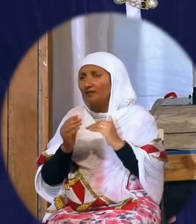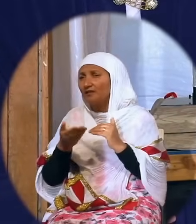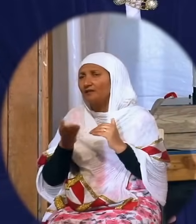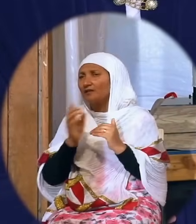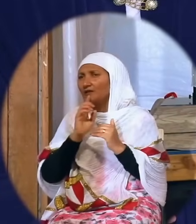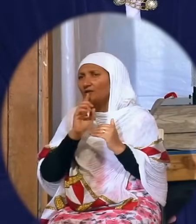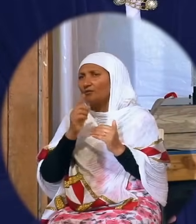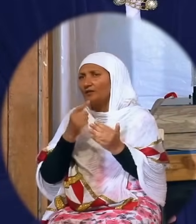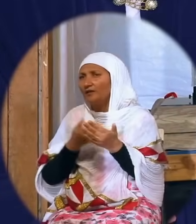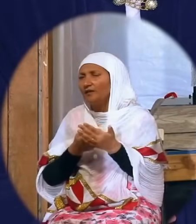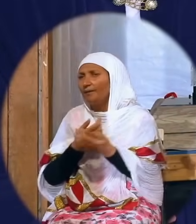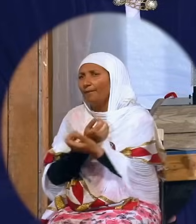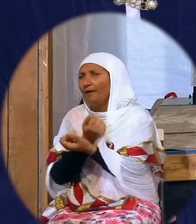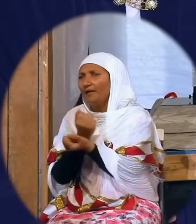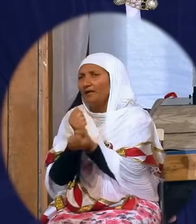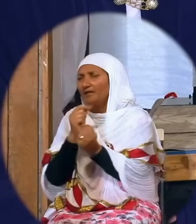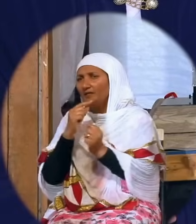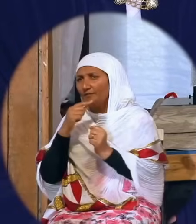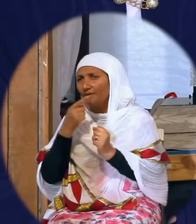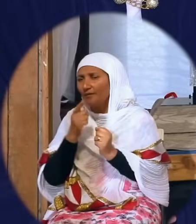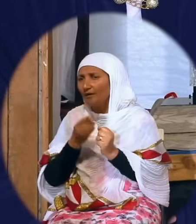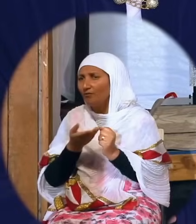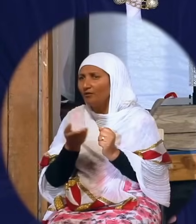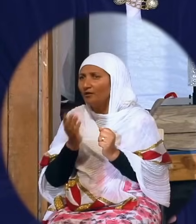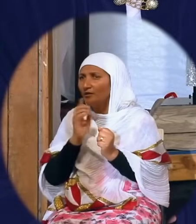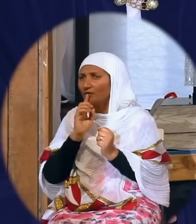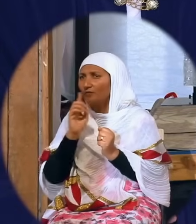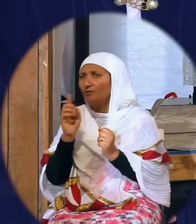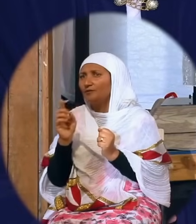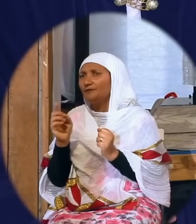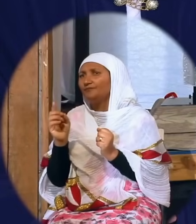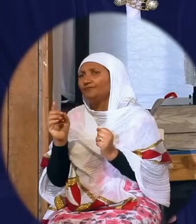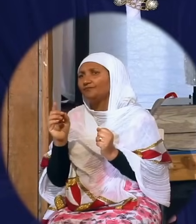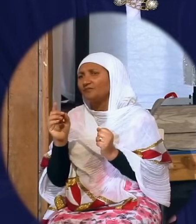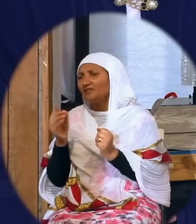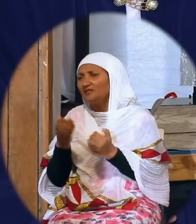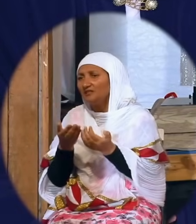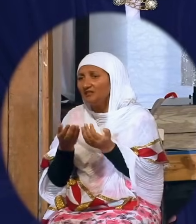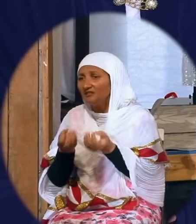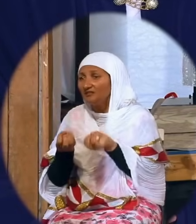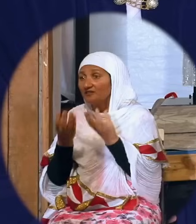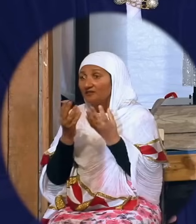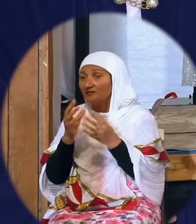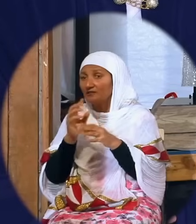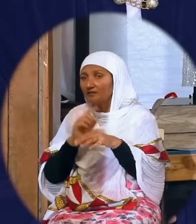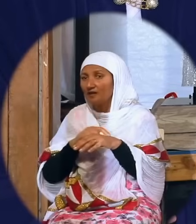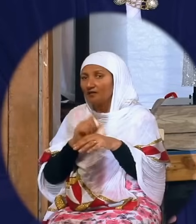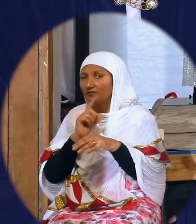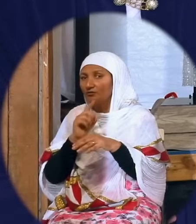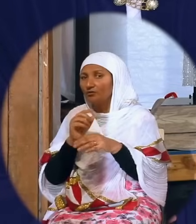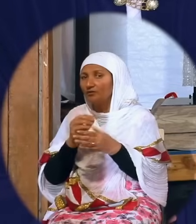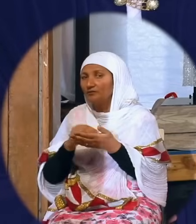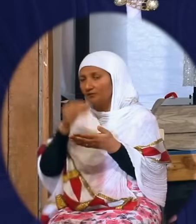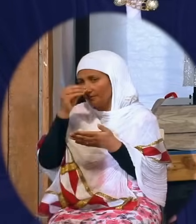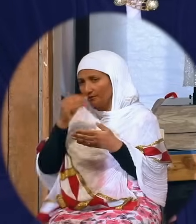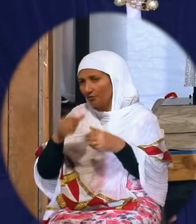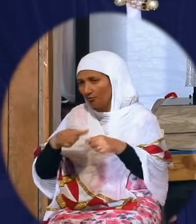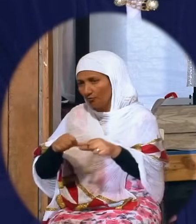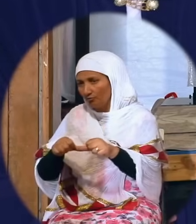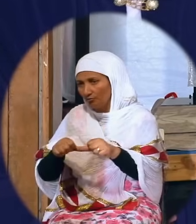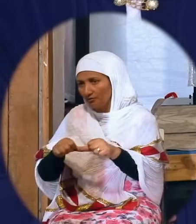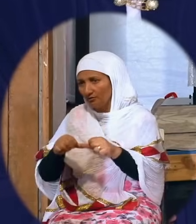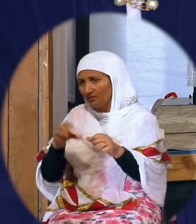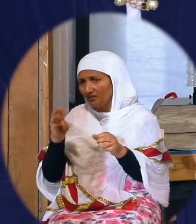ይሄ ማዳን የሚባለው ይሄ ነው። ምክንያቱም 8 ሰዓት ወይ 8 ሰዓት ነው ትርቱ የት የሚውሉት እ 6 ሰዓት